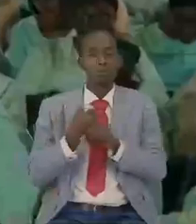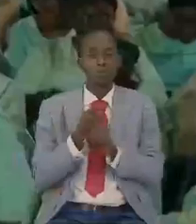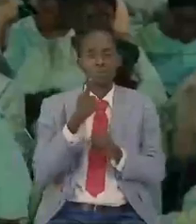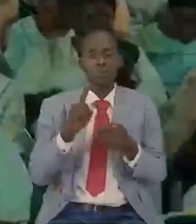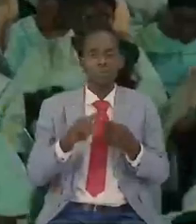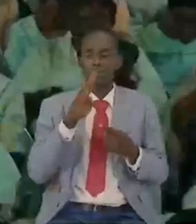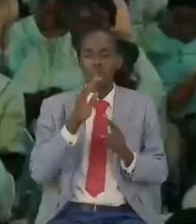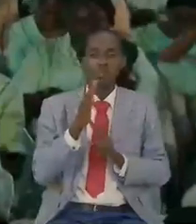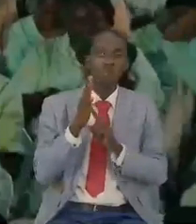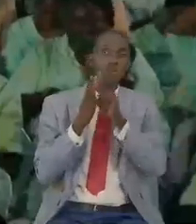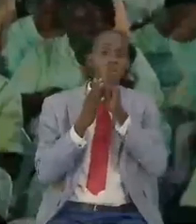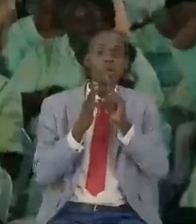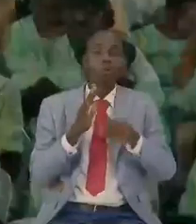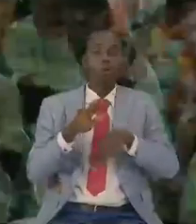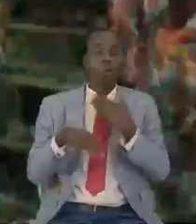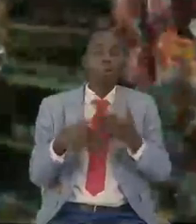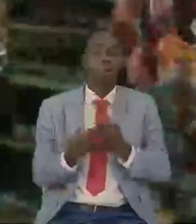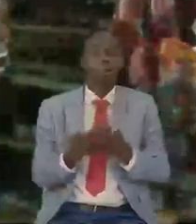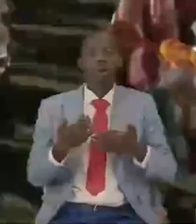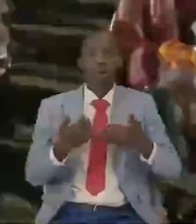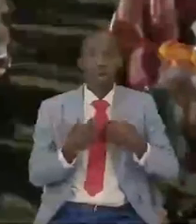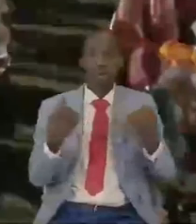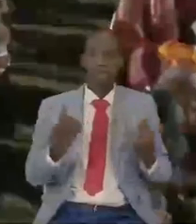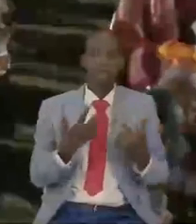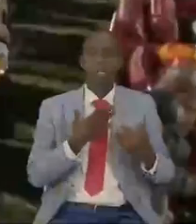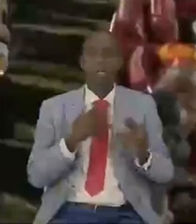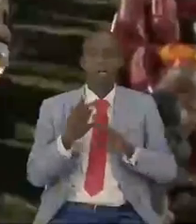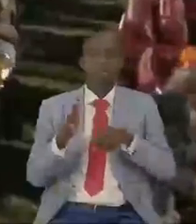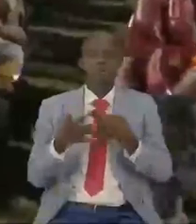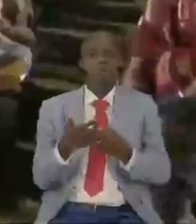tous son péché et sont privés de la gloire de Dieu.